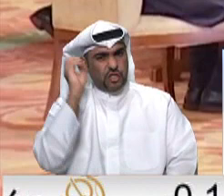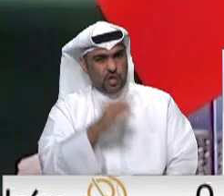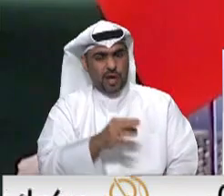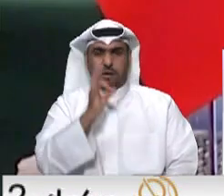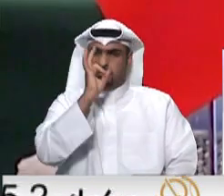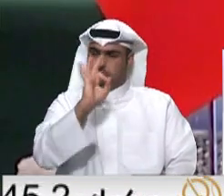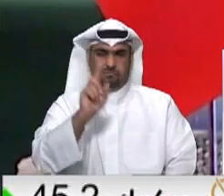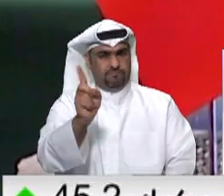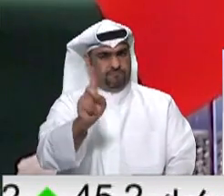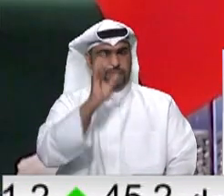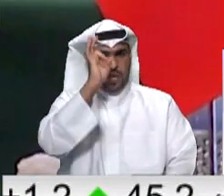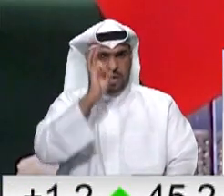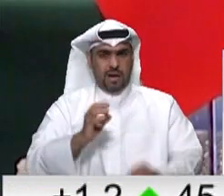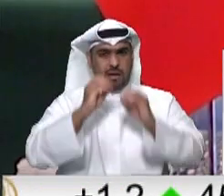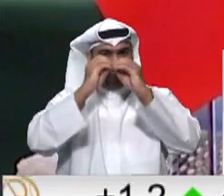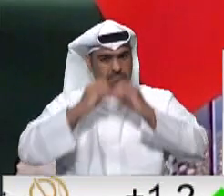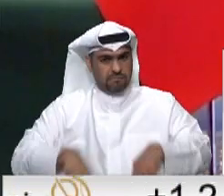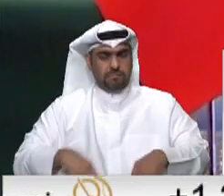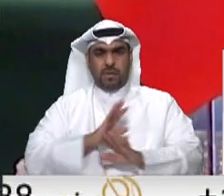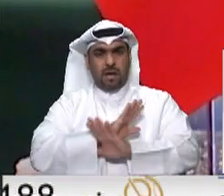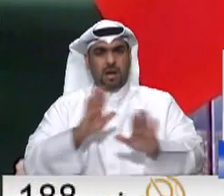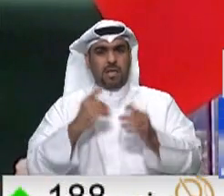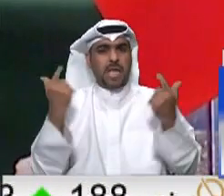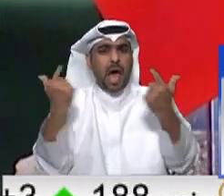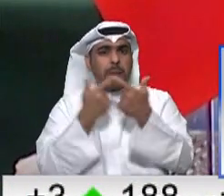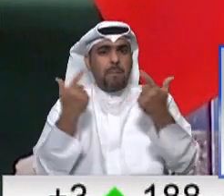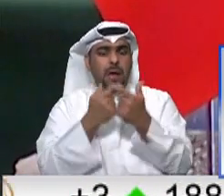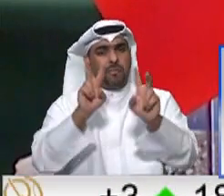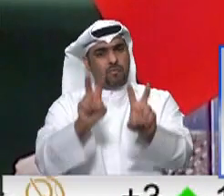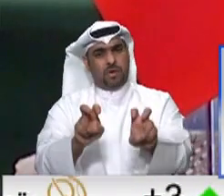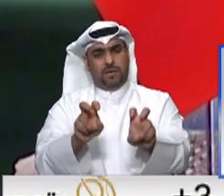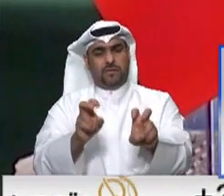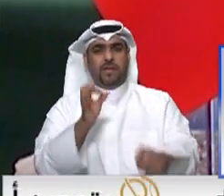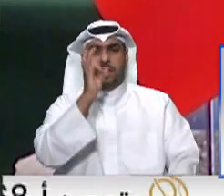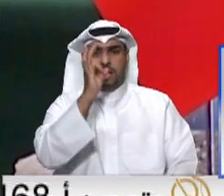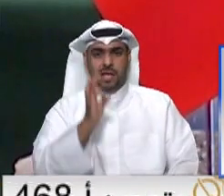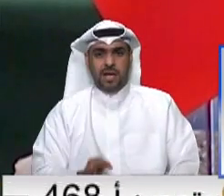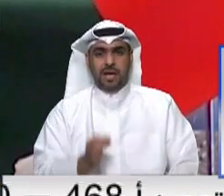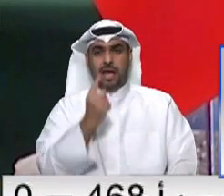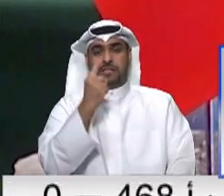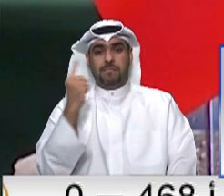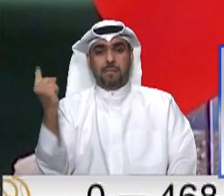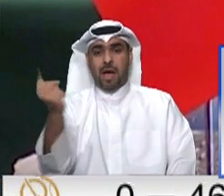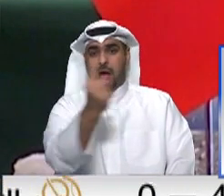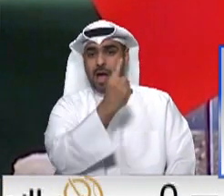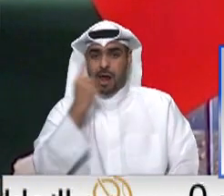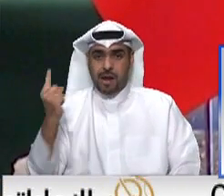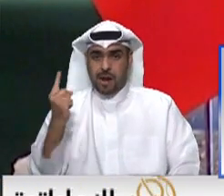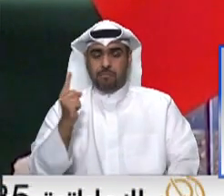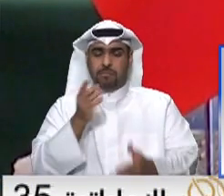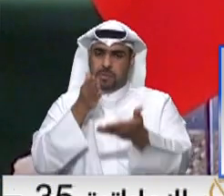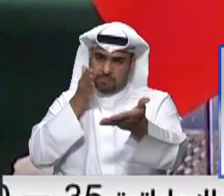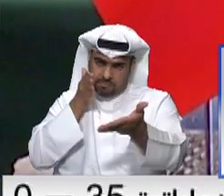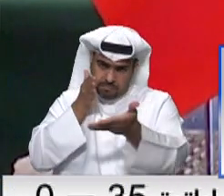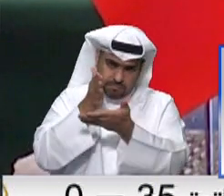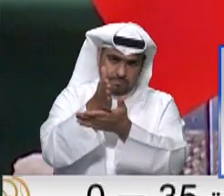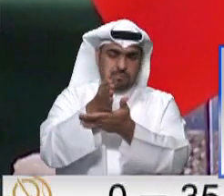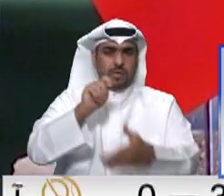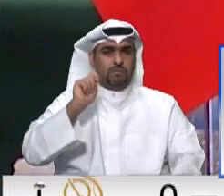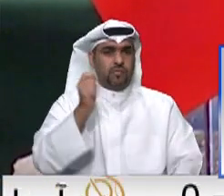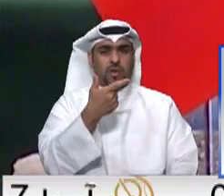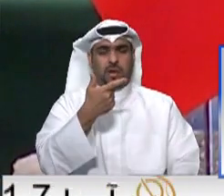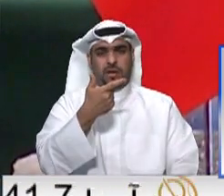للإنسانية. يجب على المجتمع الدولي أن يتحرك بشكل عاجل وأن يتخذ تدابير